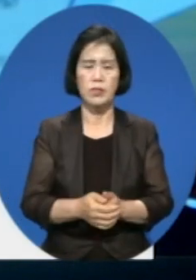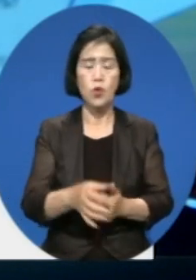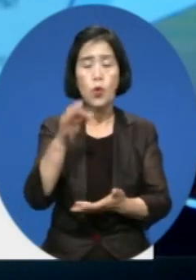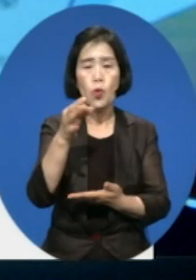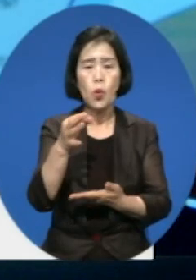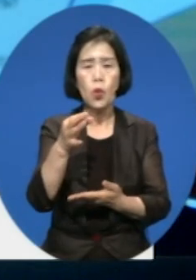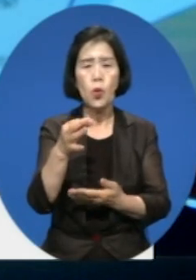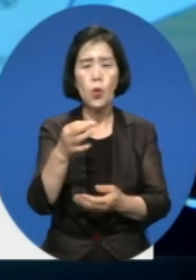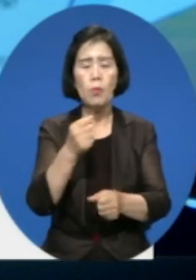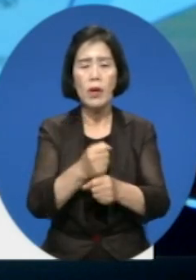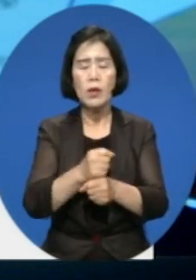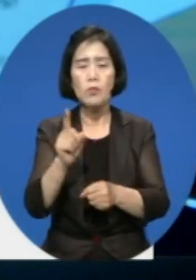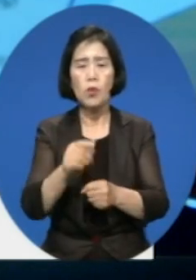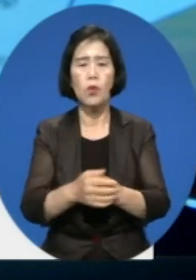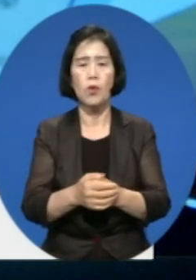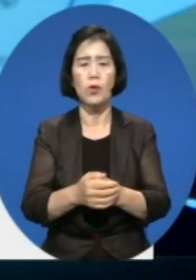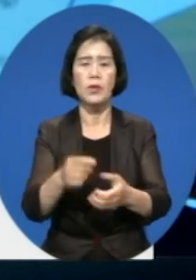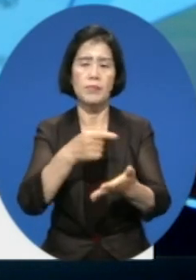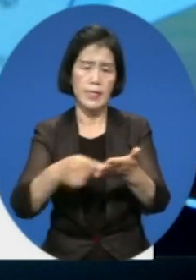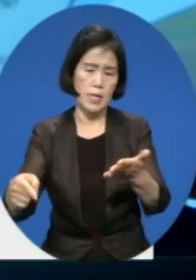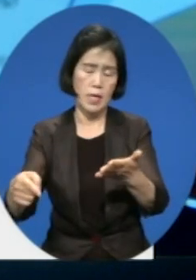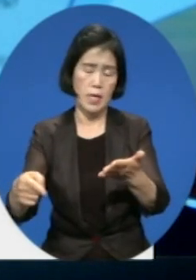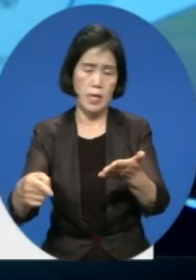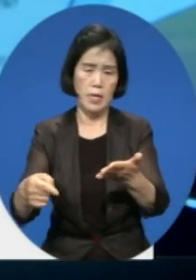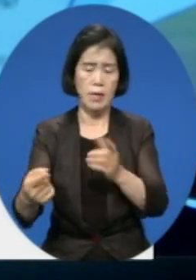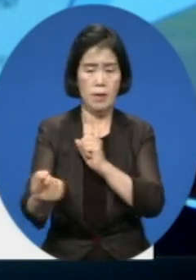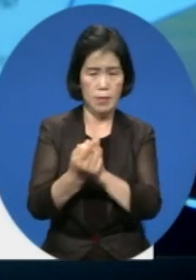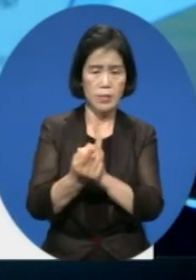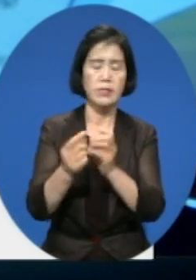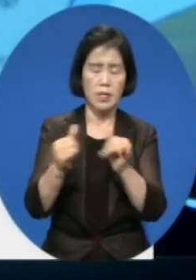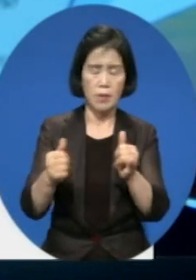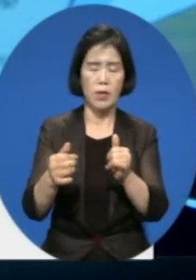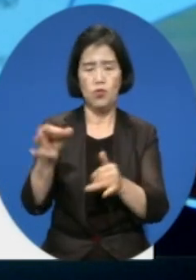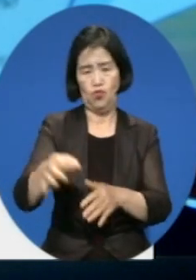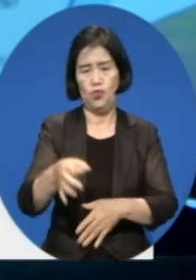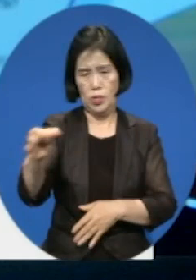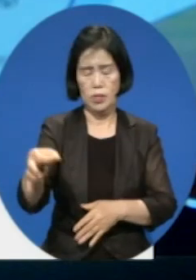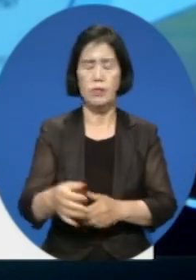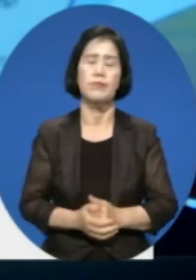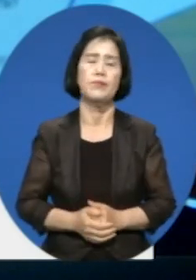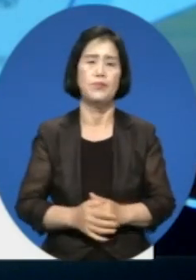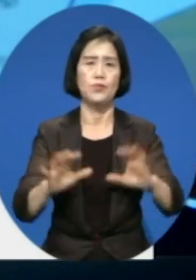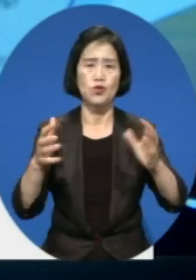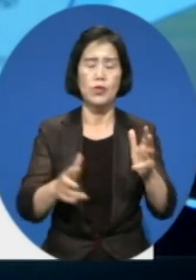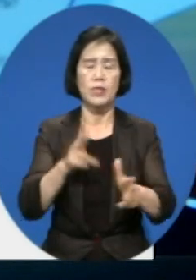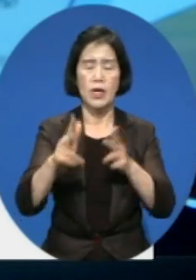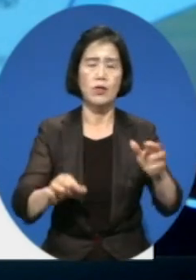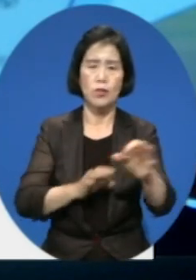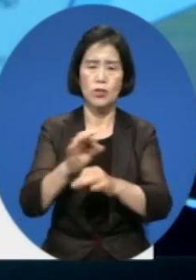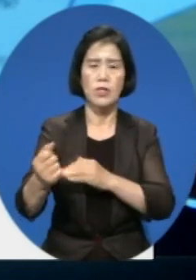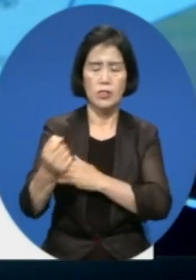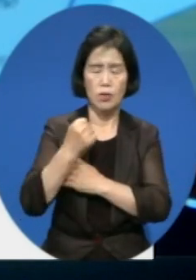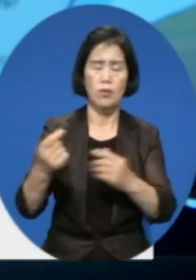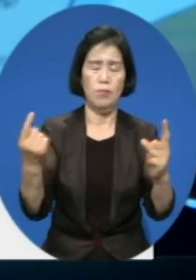재원은 또 어디에 들어가느냐면 피해 보신 분들한테 이제는 지급해야 될 때라고 생각하고요. 국가의 산업 경쟁력을